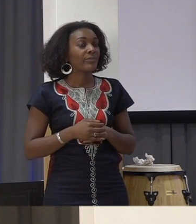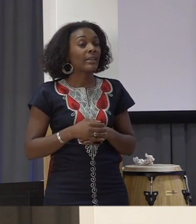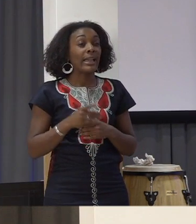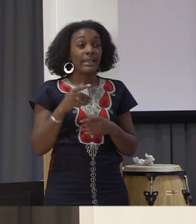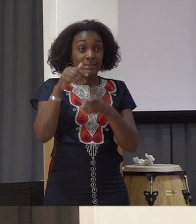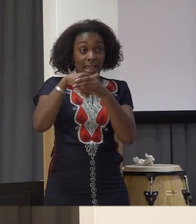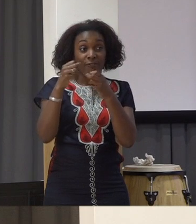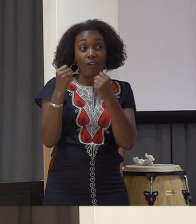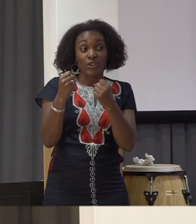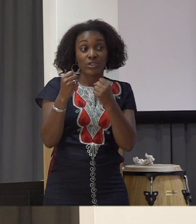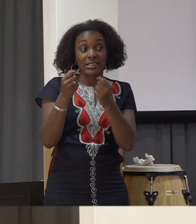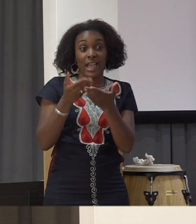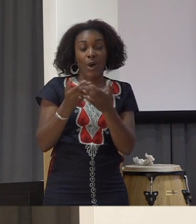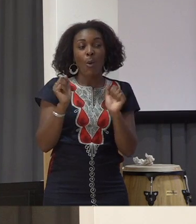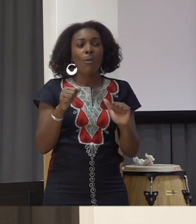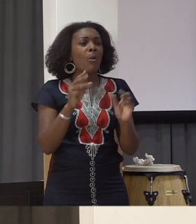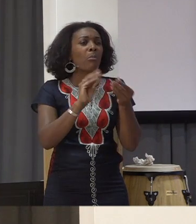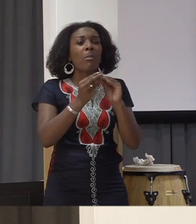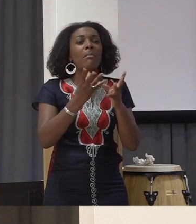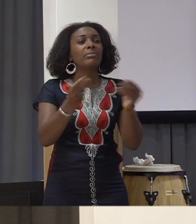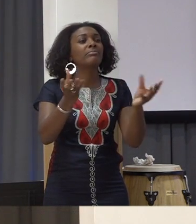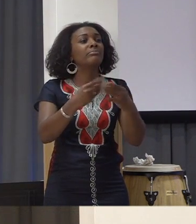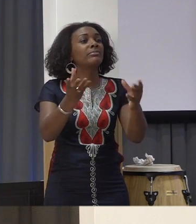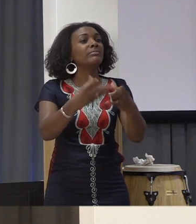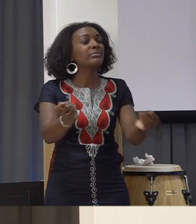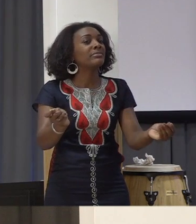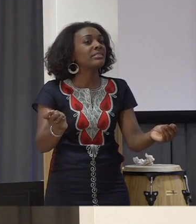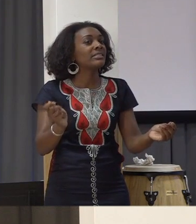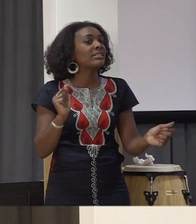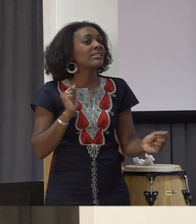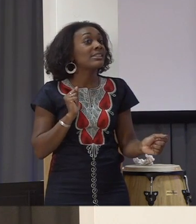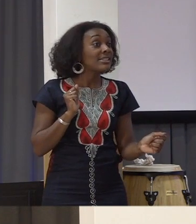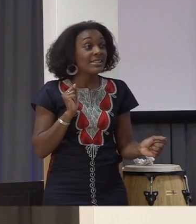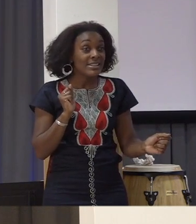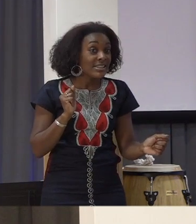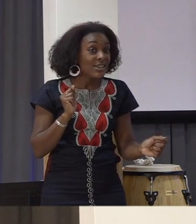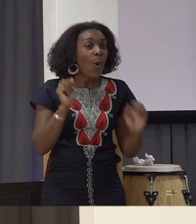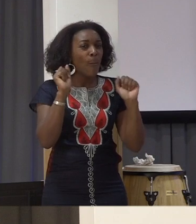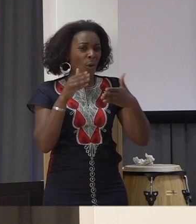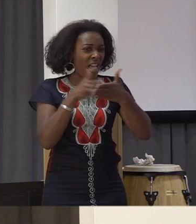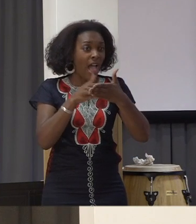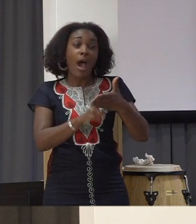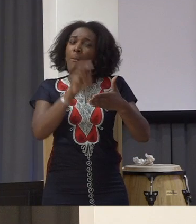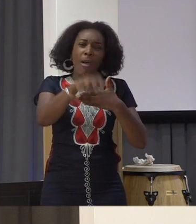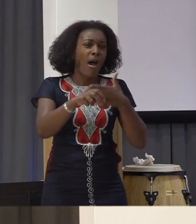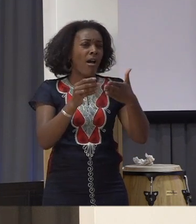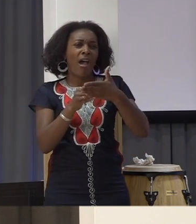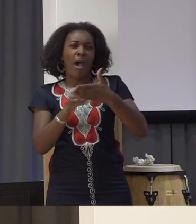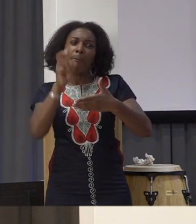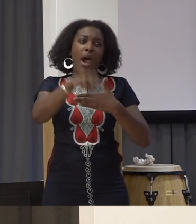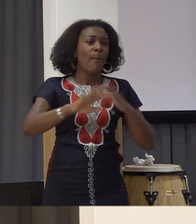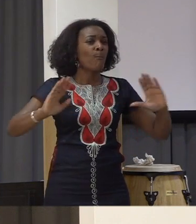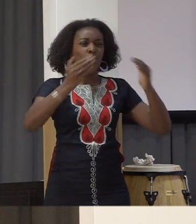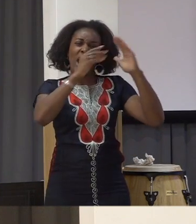régler toutes sortes de problèmes, qu'on peut franchir tout obstacle, qu'on peut gravir toute